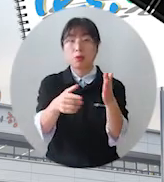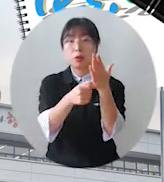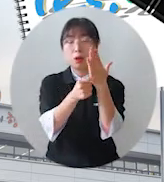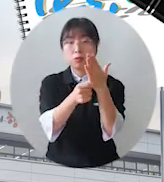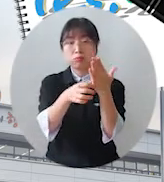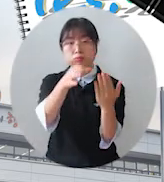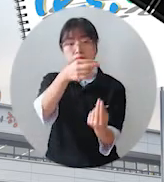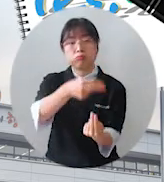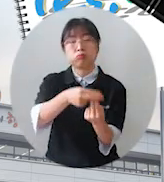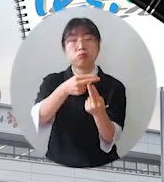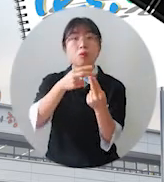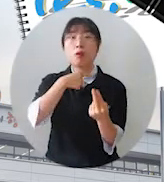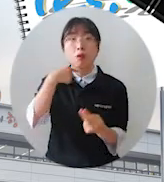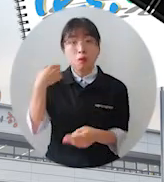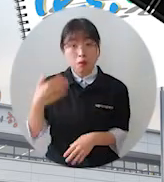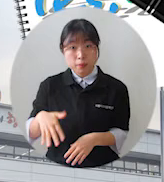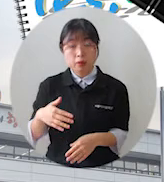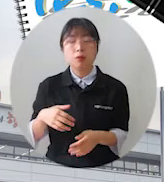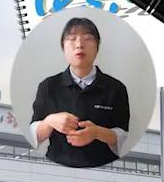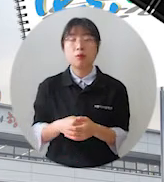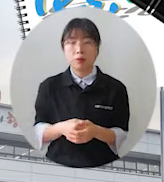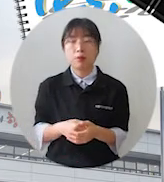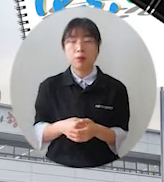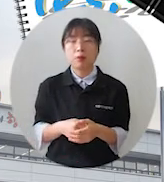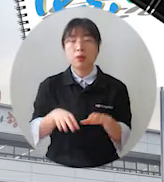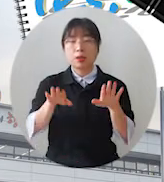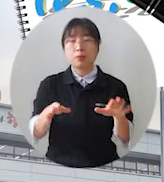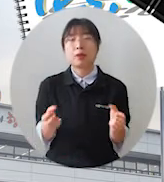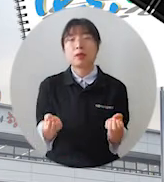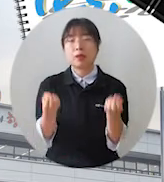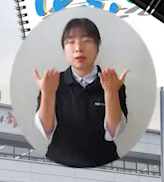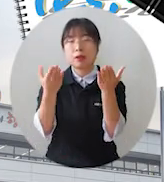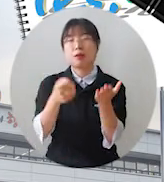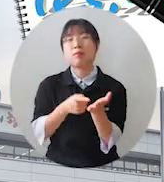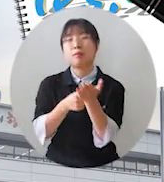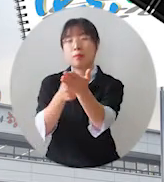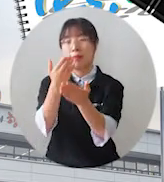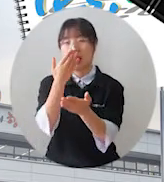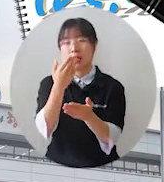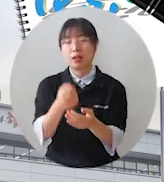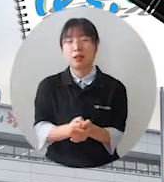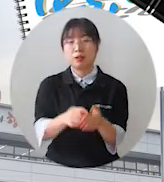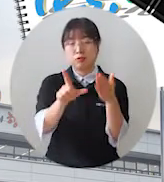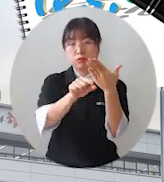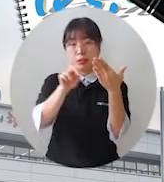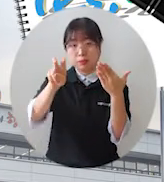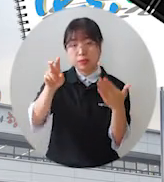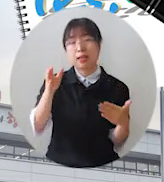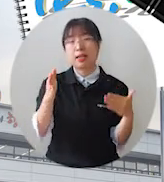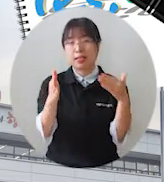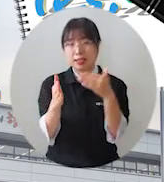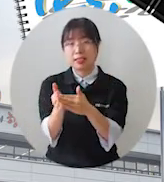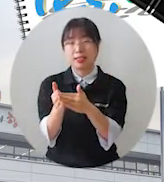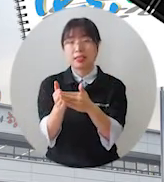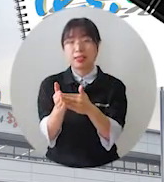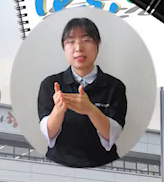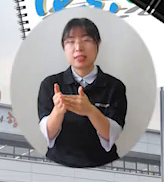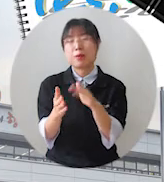없는 회원을 대상으로 진행되는 이번 이벤트는 9월 20일까지로 다양한 경품이 마련되어